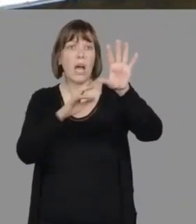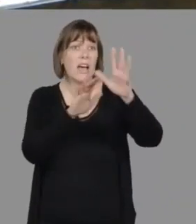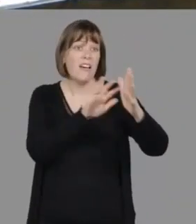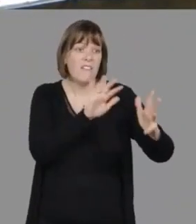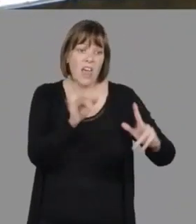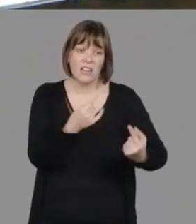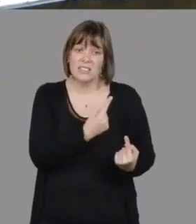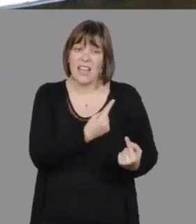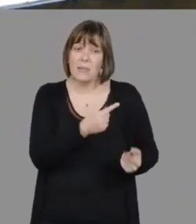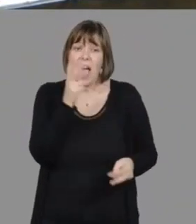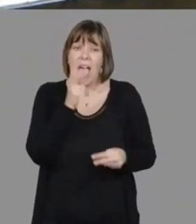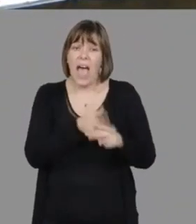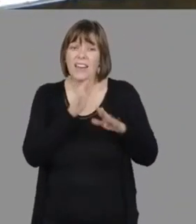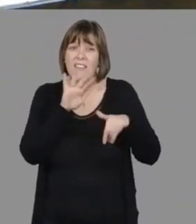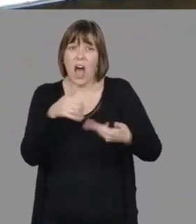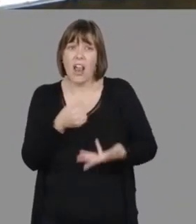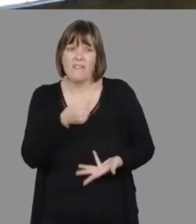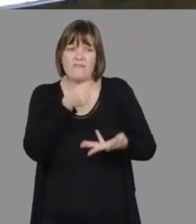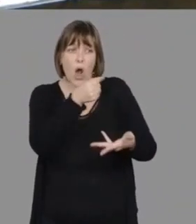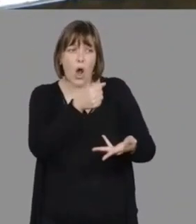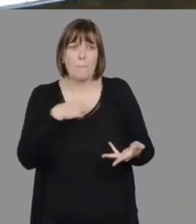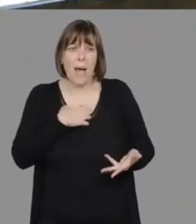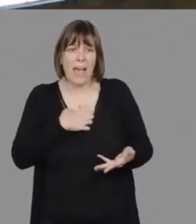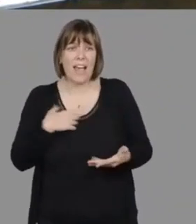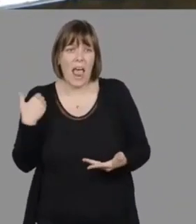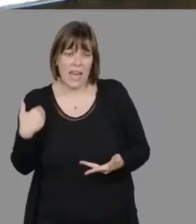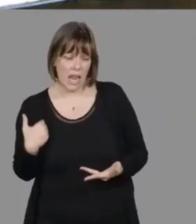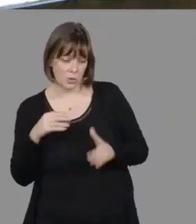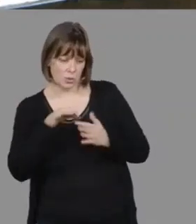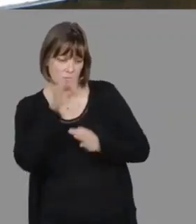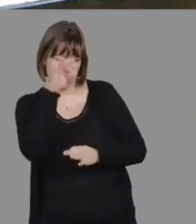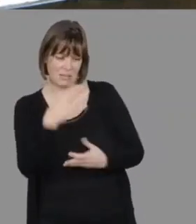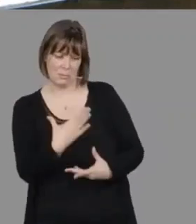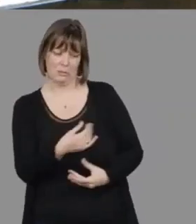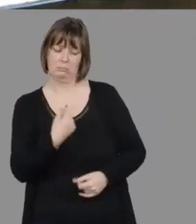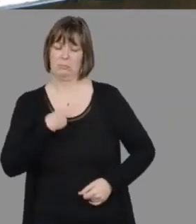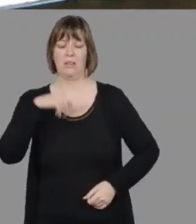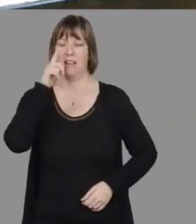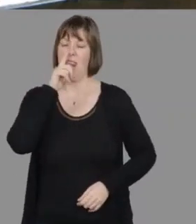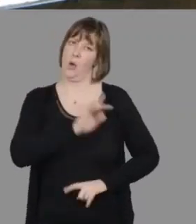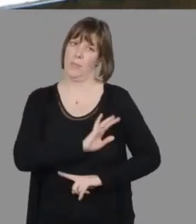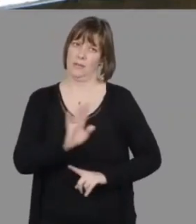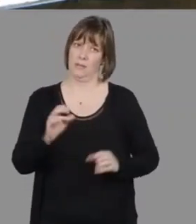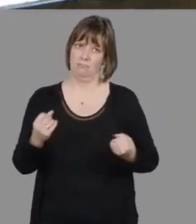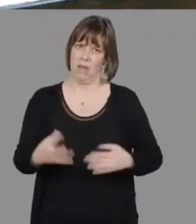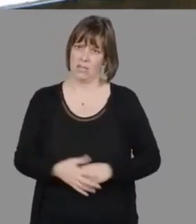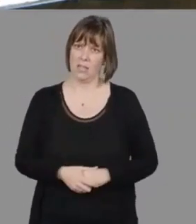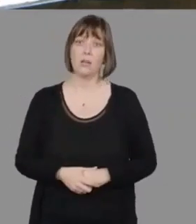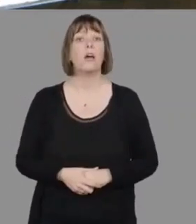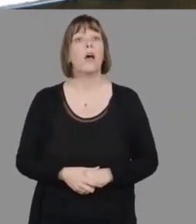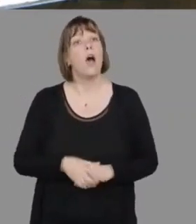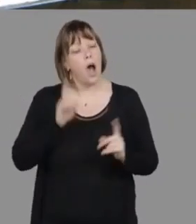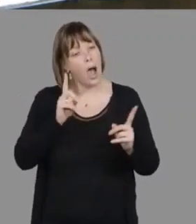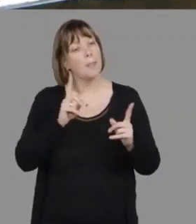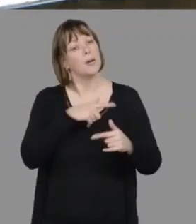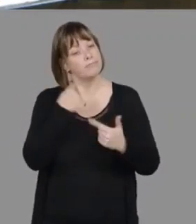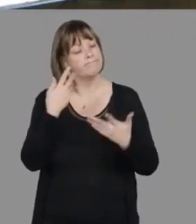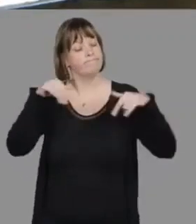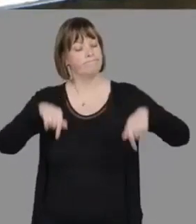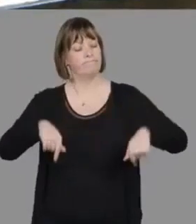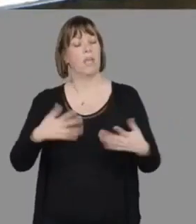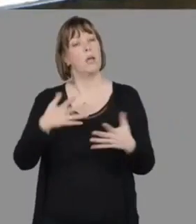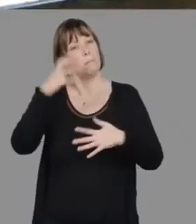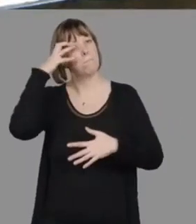auch tatsächlich von diesen bayerischen Entlastungsmaßnahmen profitieren kann. Ich glaube, dass das nicht passieren wird. Währenddessen stellen wir hier